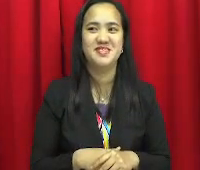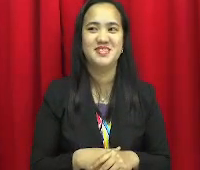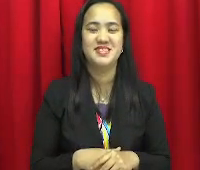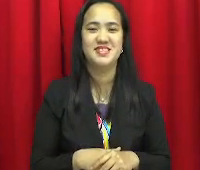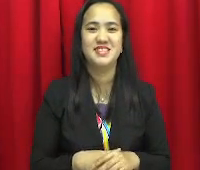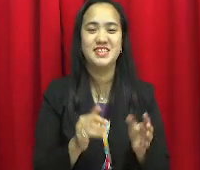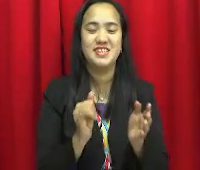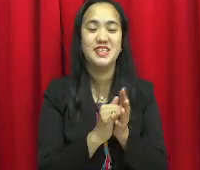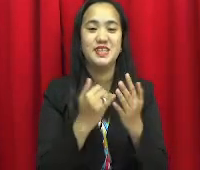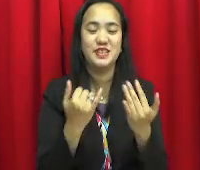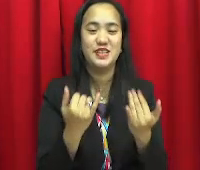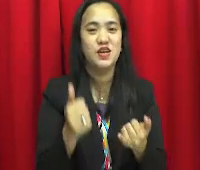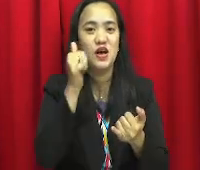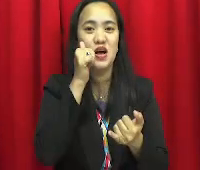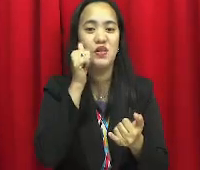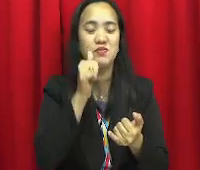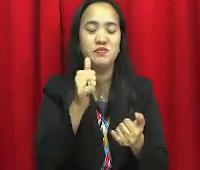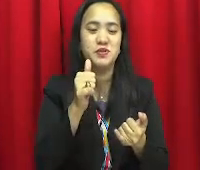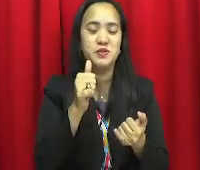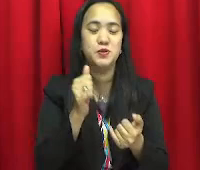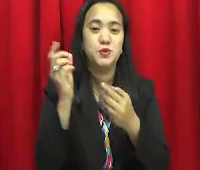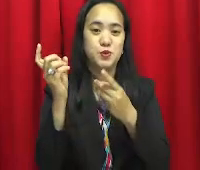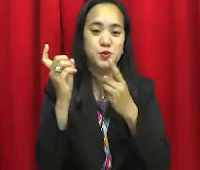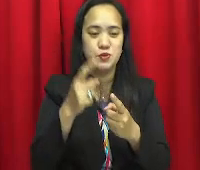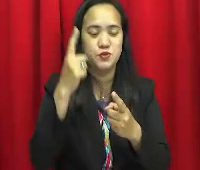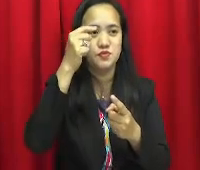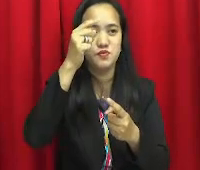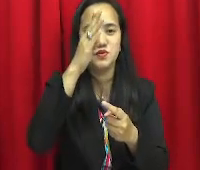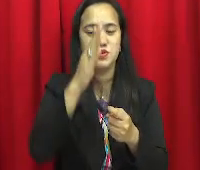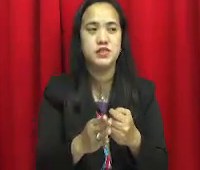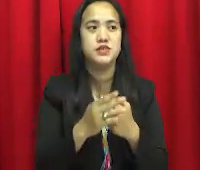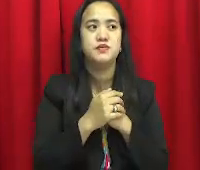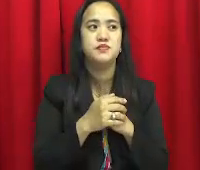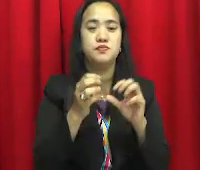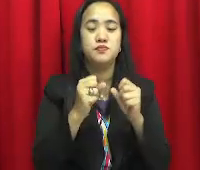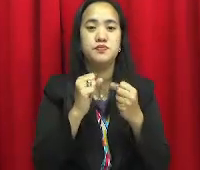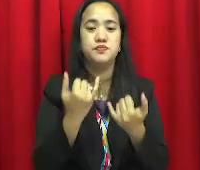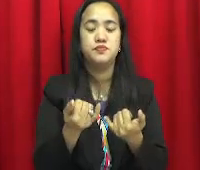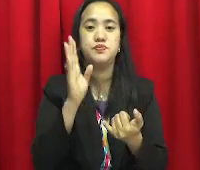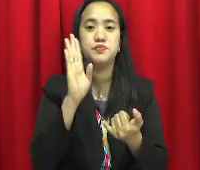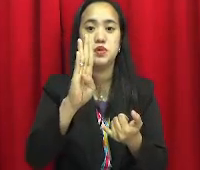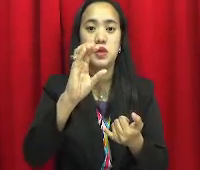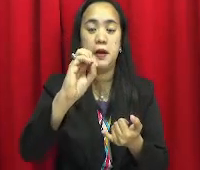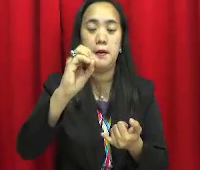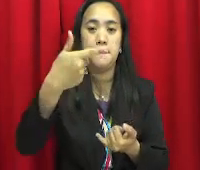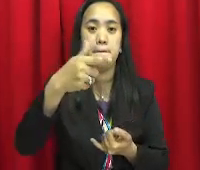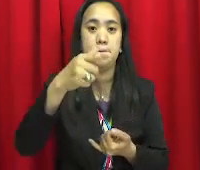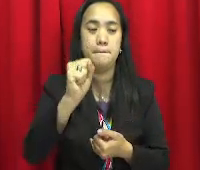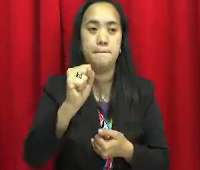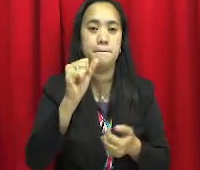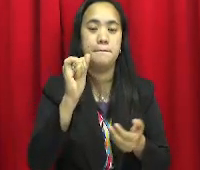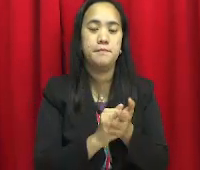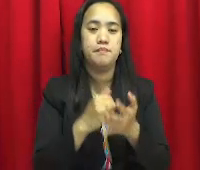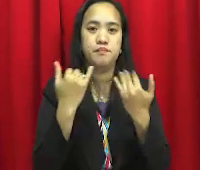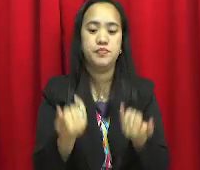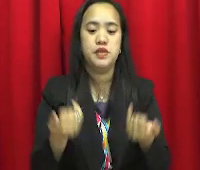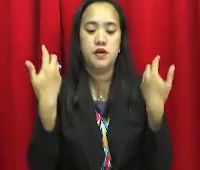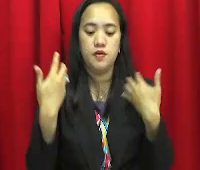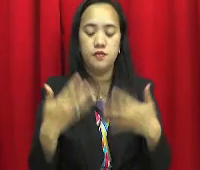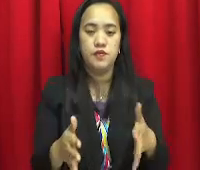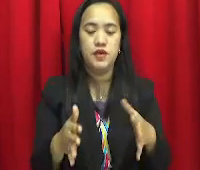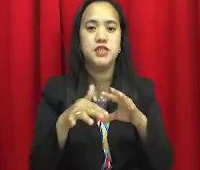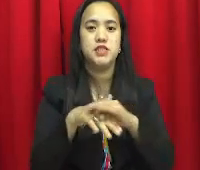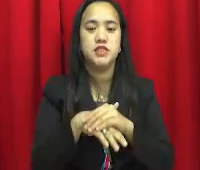Nagpapaliklog na, sir. ngayon, sinamahan niya si Boggs. Alam mo, si Boggs, magtatapos siya sa,